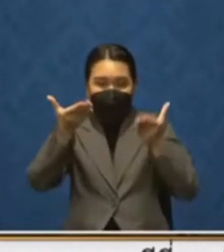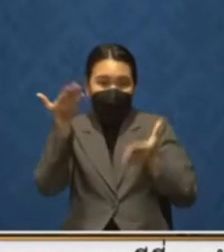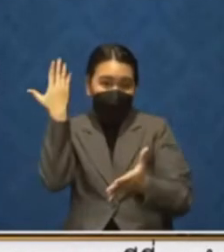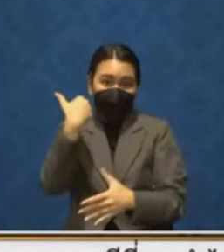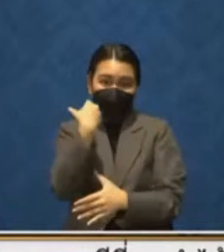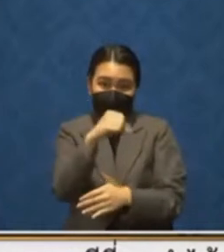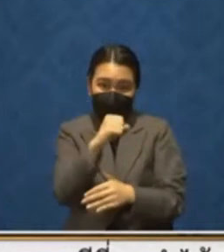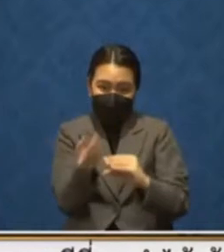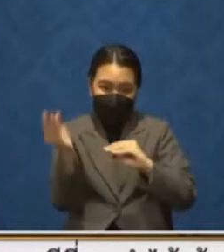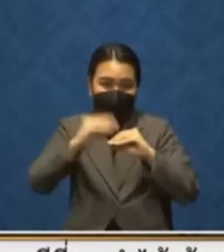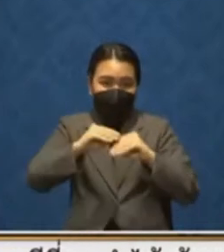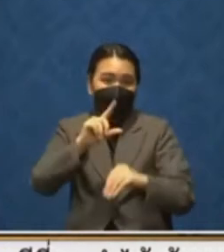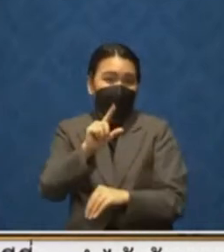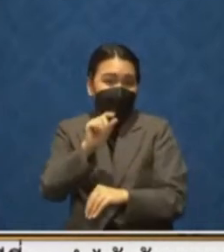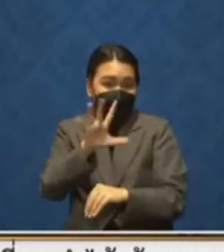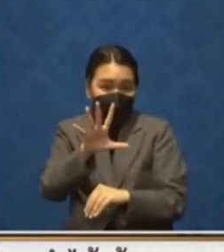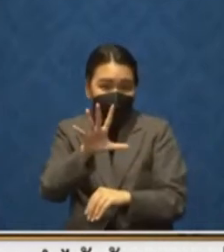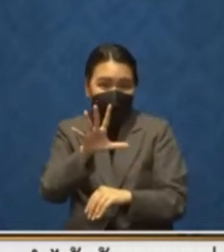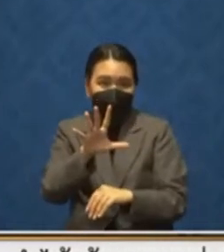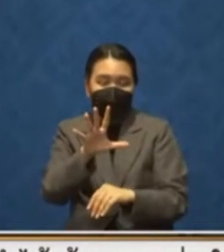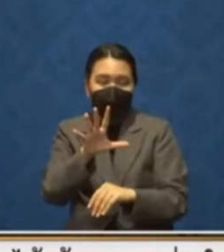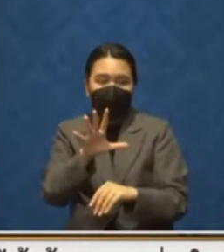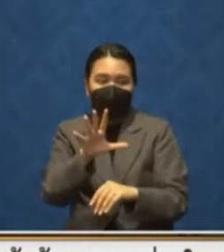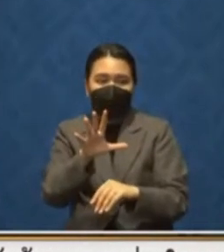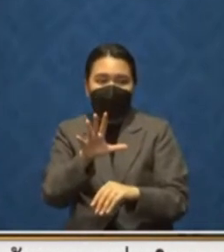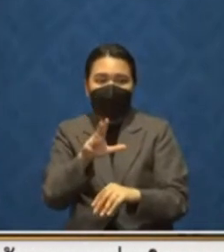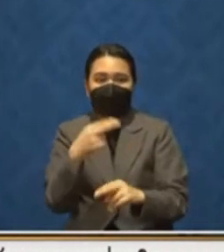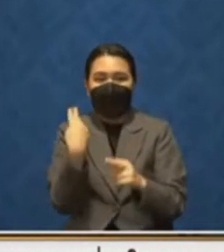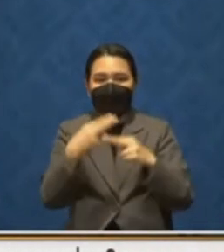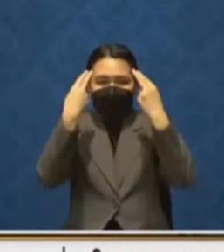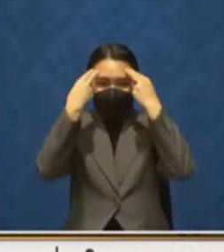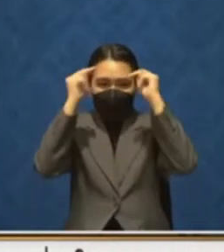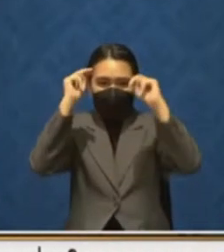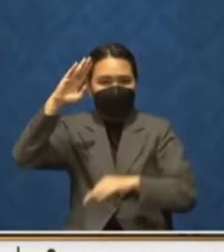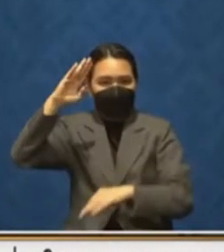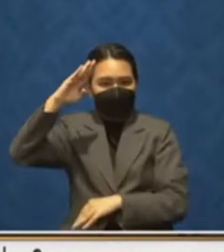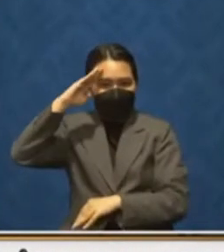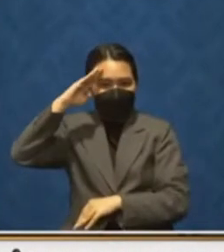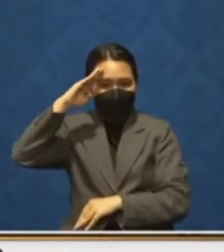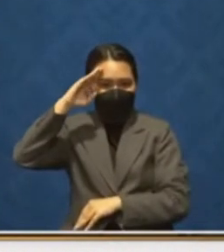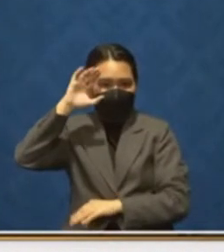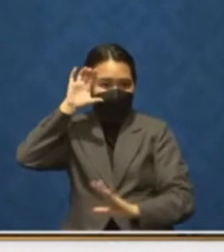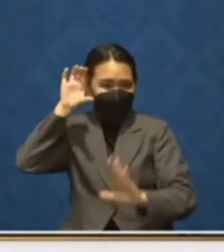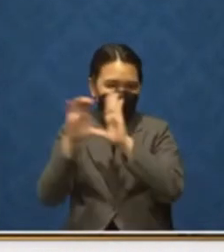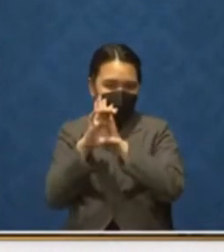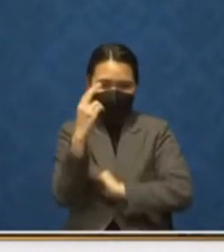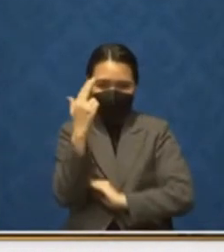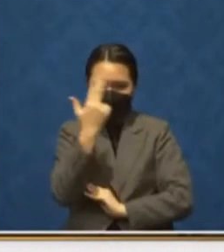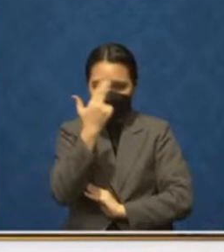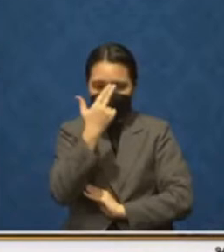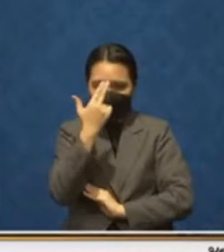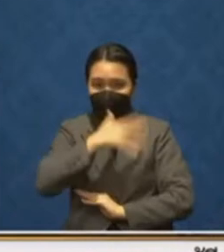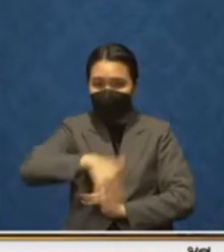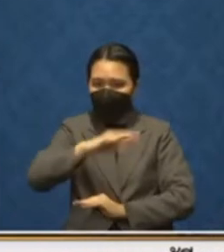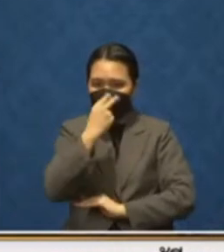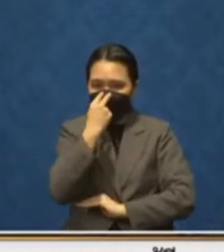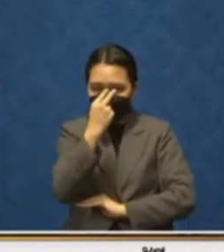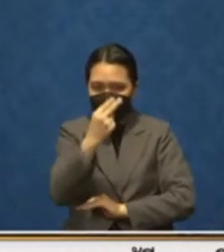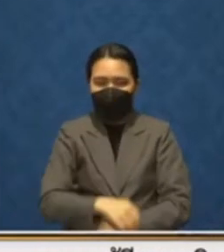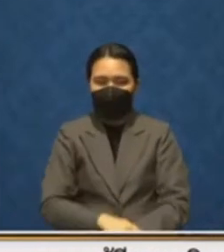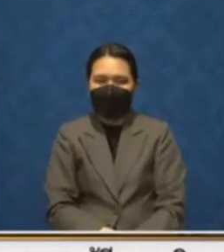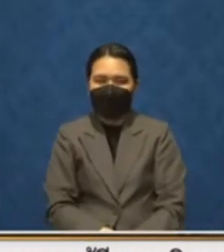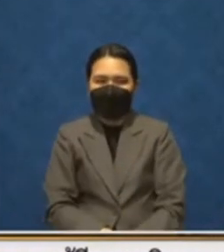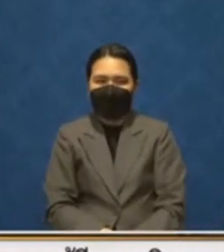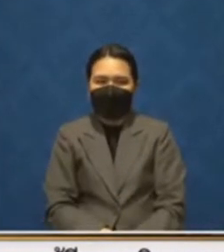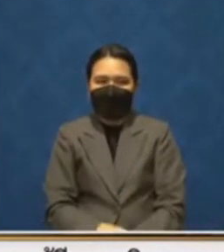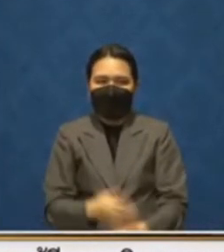25บาทในบัตรตนชื่อประยุทธ์จันทร์โอชารูปหล่อมากนะครับวันนี้พี่น้องดูนะครับและเขา